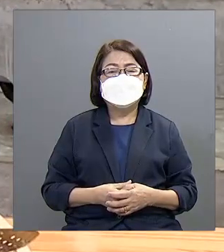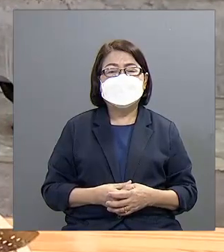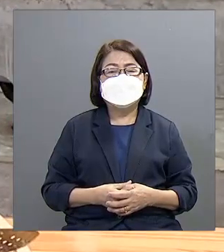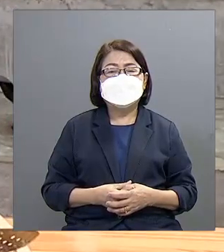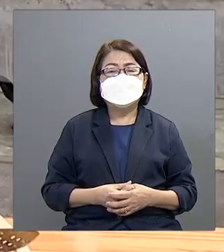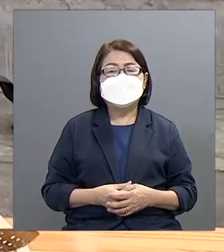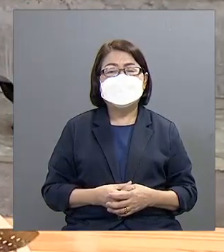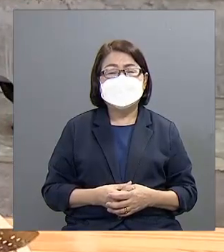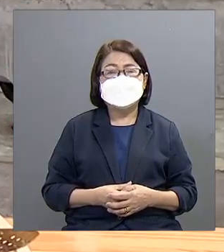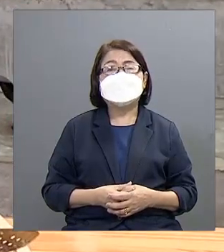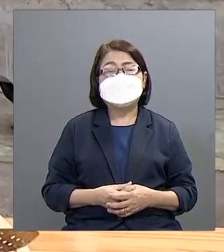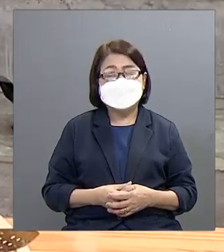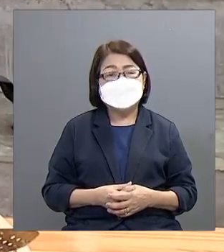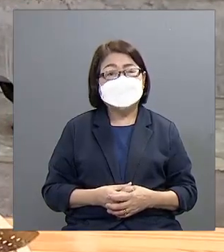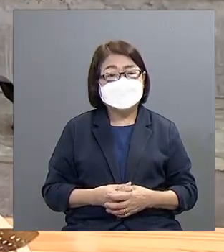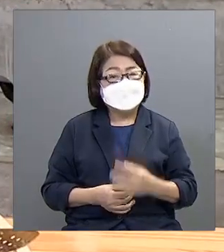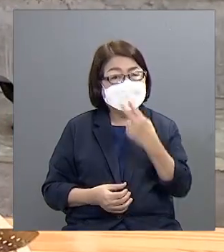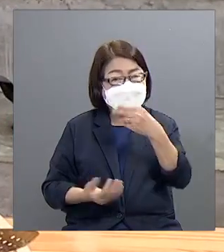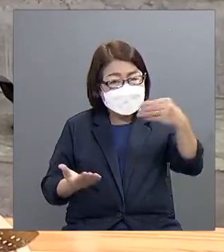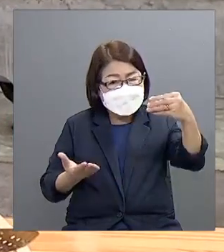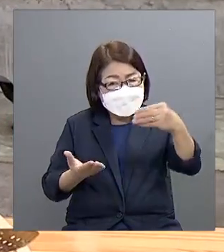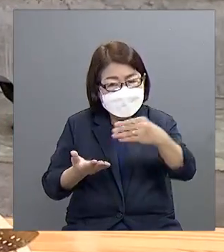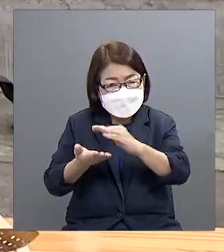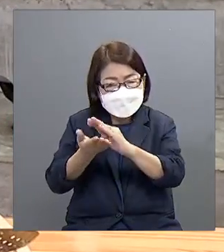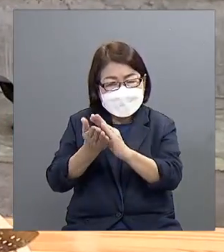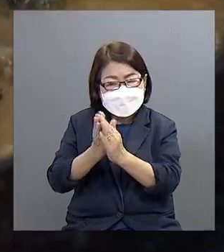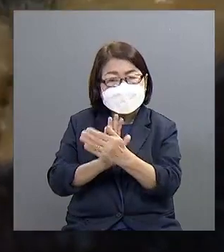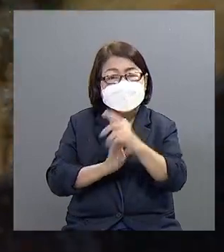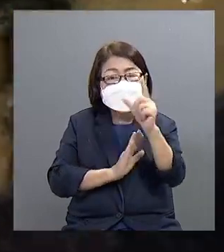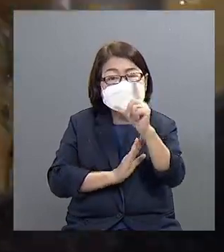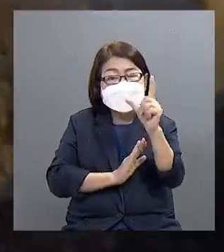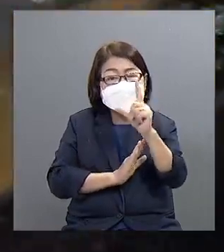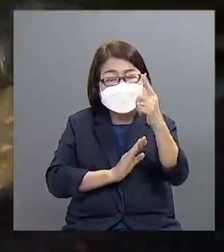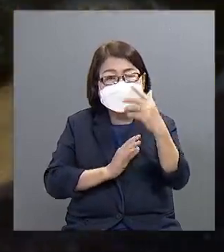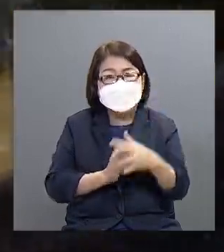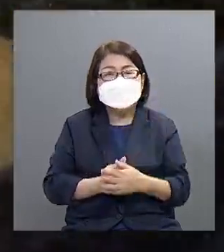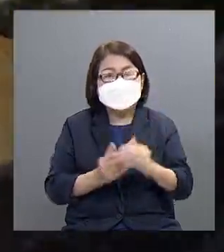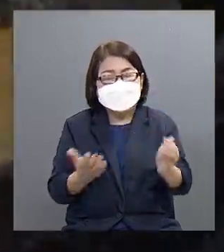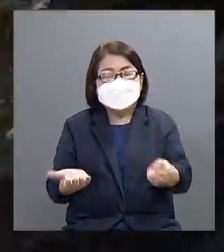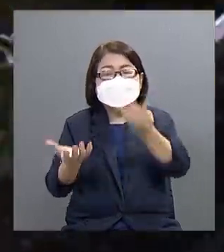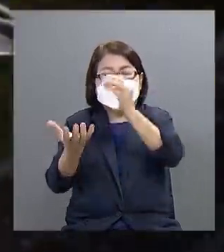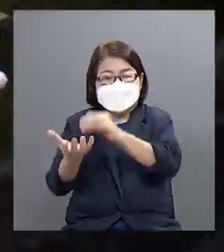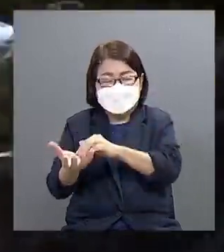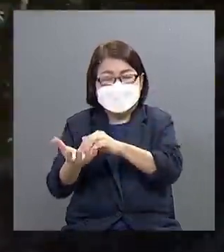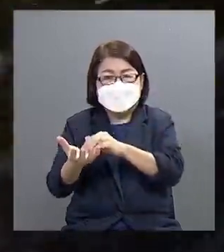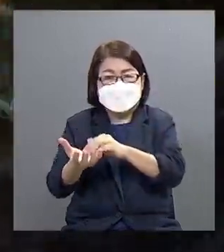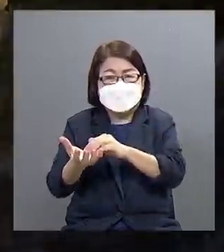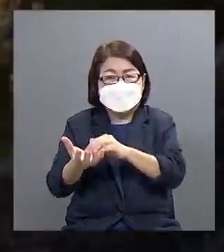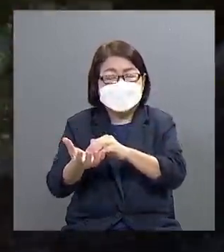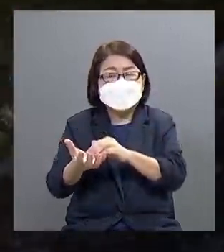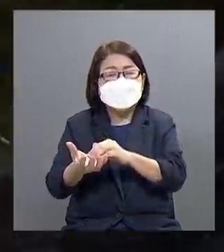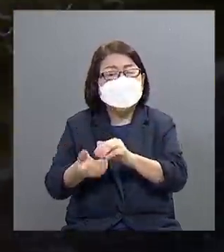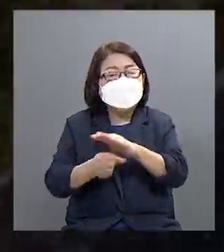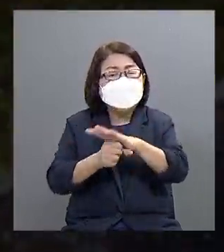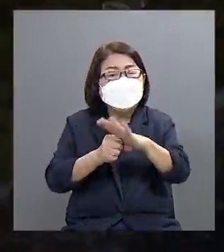พอเขาเริ่มเป็นสีทองๆเท่ากันทั้งชิ้นแล้วนะคะเราก็จะตักเขาขึ้นแล้วค่ะเพราะว่าไส้ในเราทำสุกไปแล้วนะคะเรา